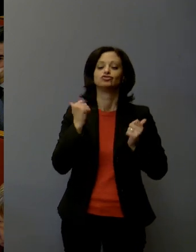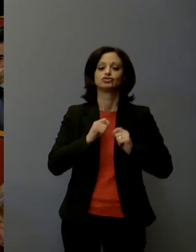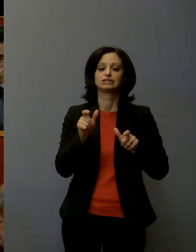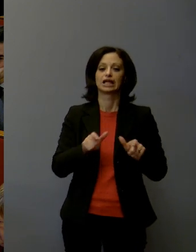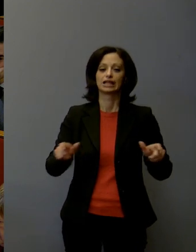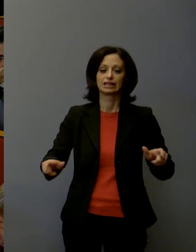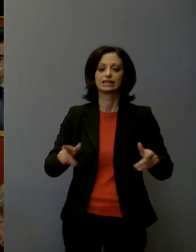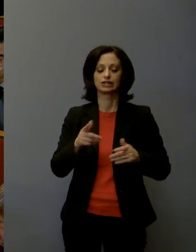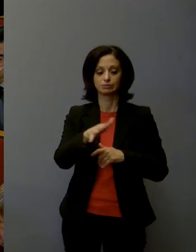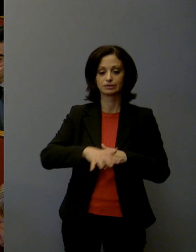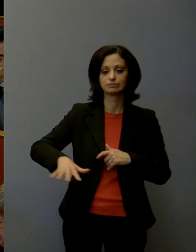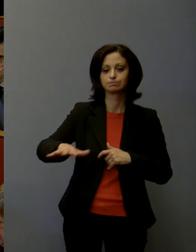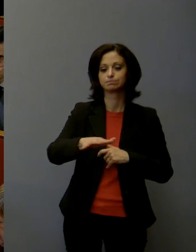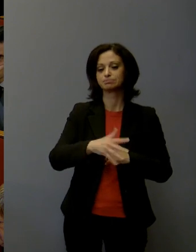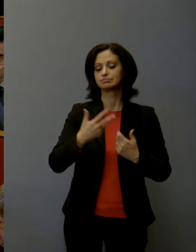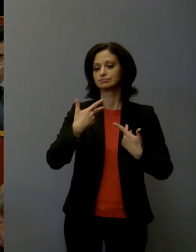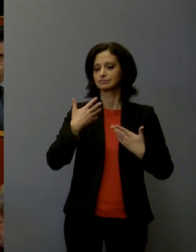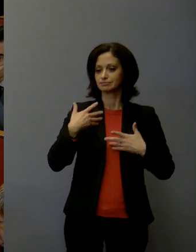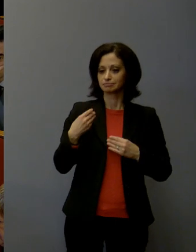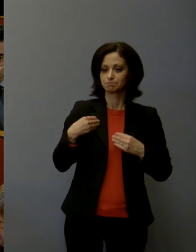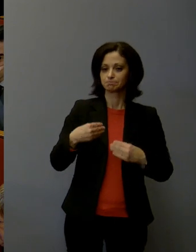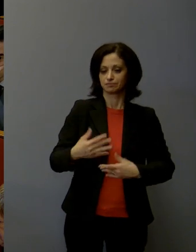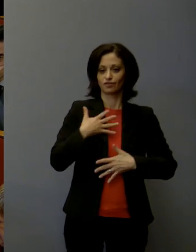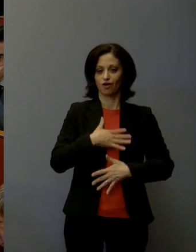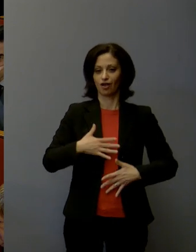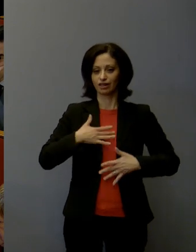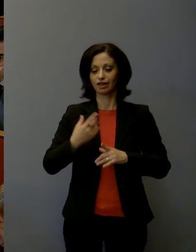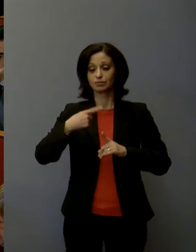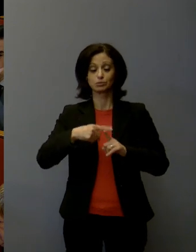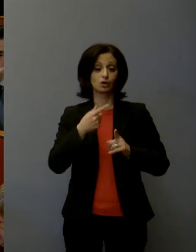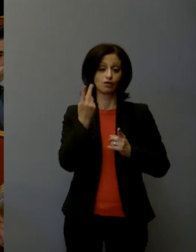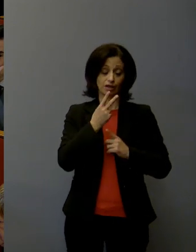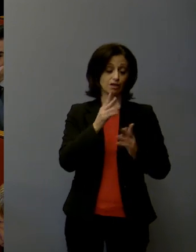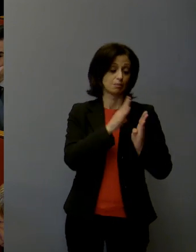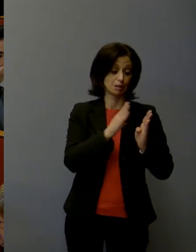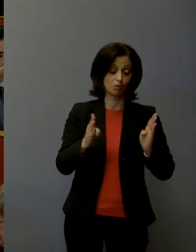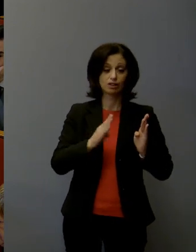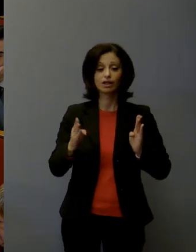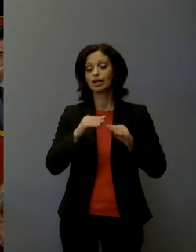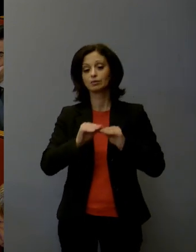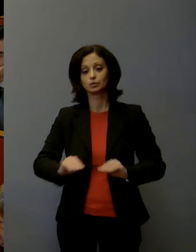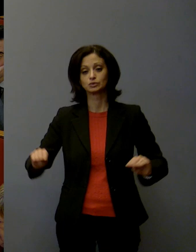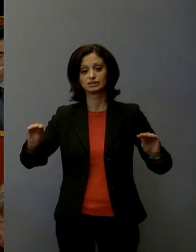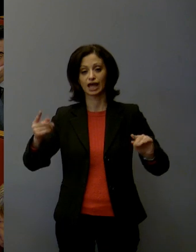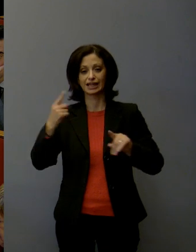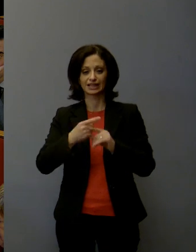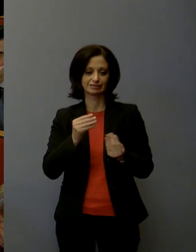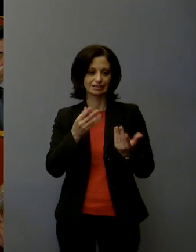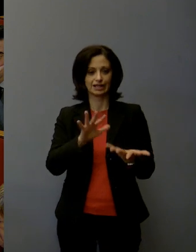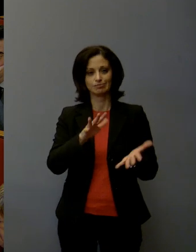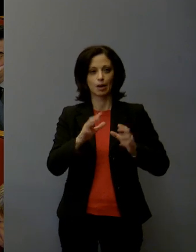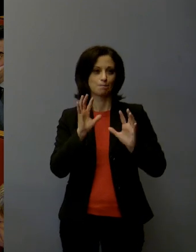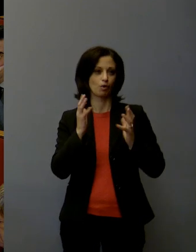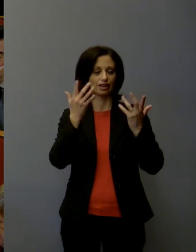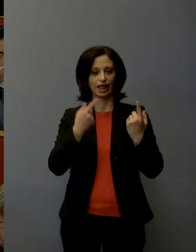vivere quel tipo di spazio Oltre al fatto che biblioteche musei hanno bisogno di essere ammodernati per